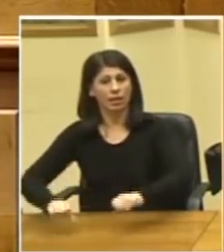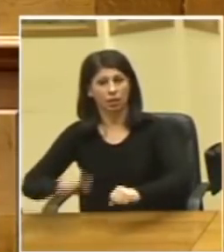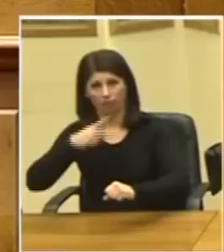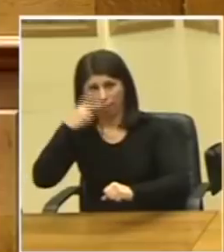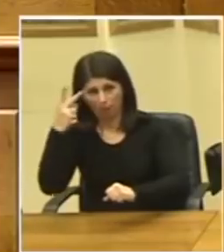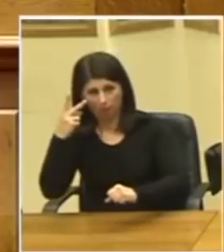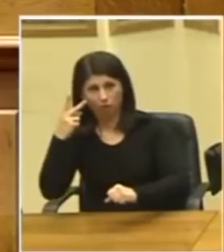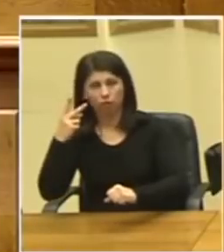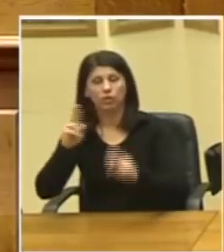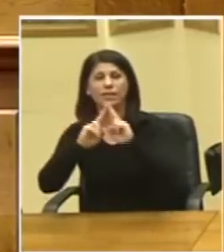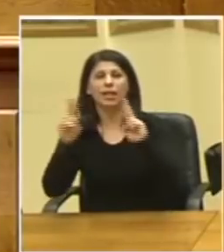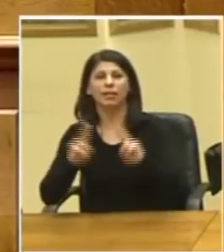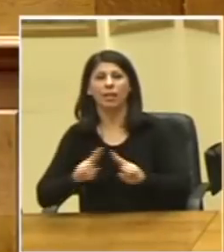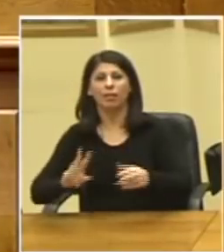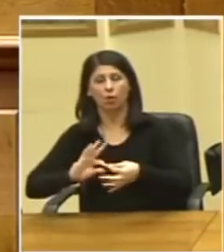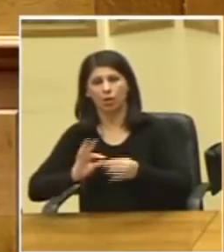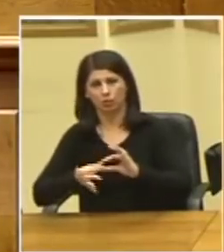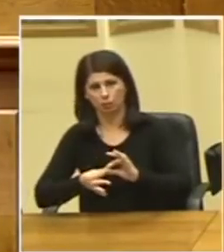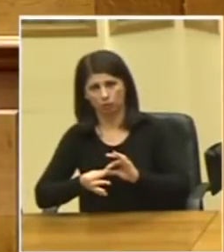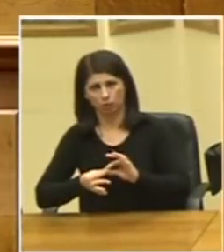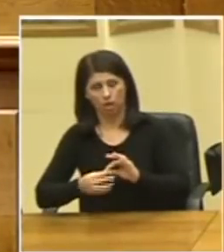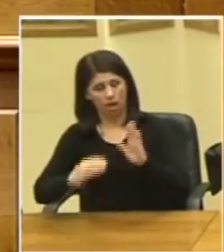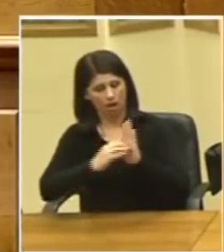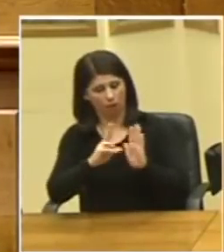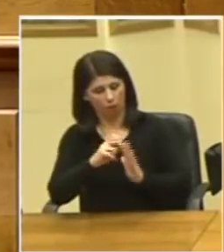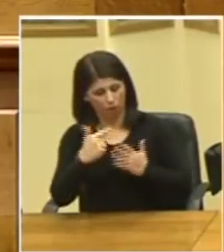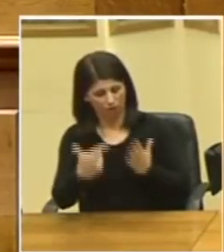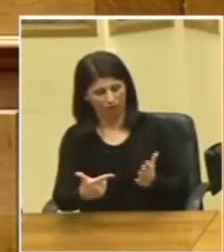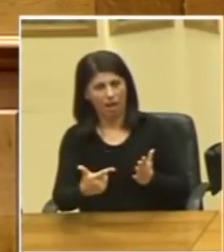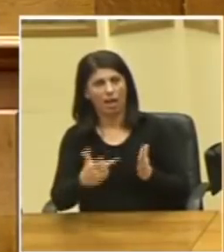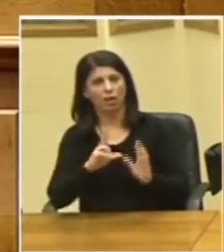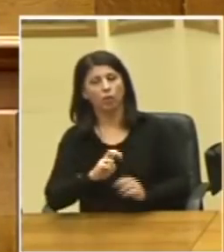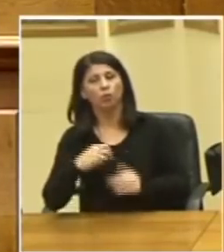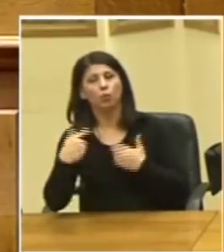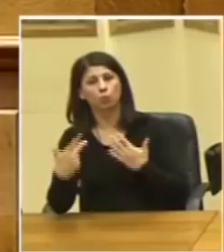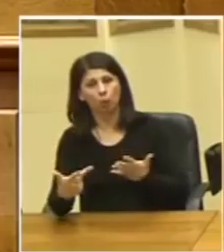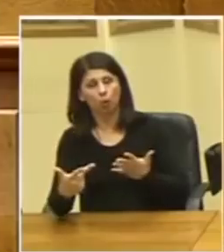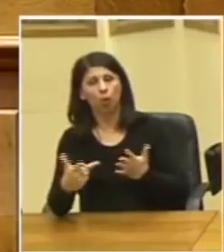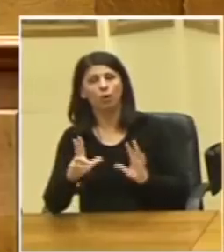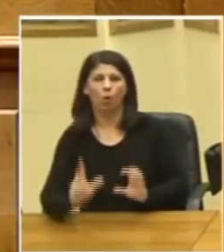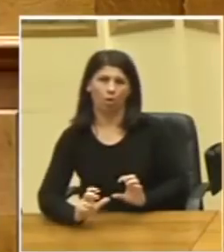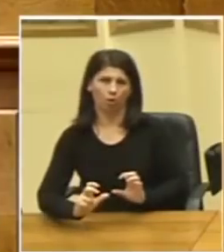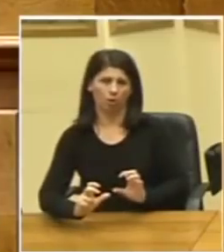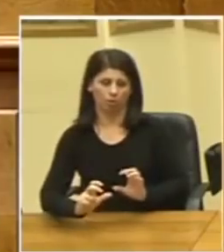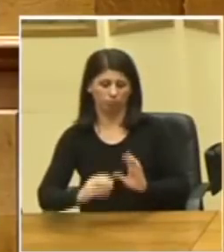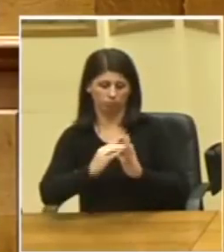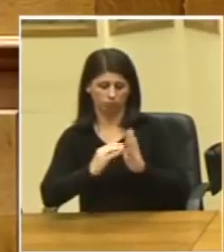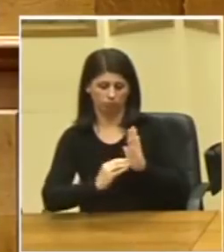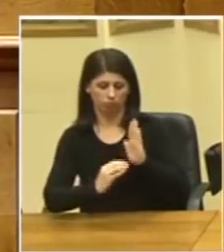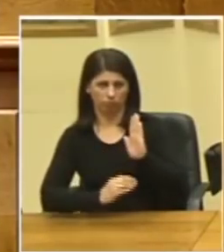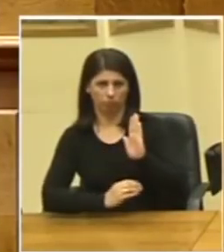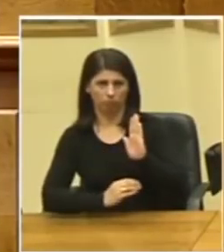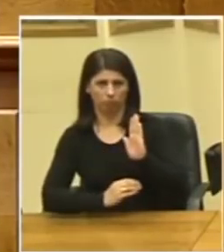δικαιωμάτων σε διεθνείς οργανισμούς, άρθρα 27, 28, 80. Στη σιωπή